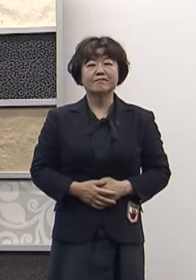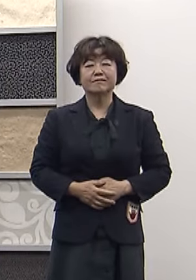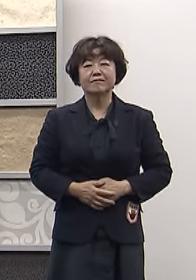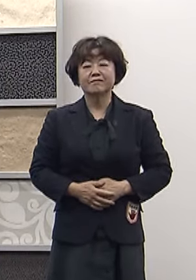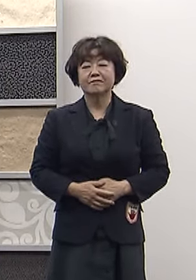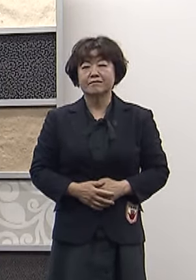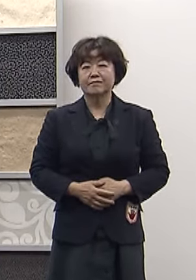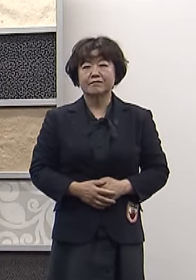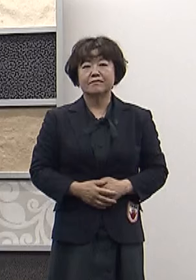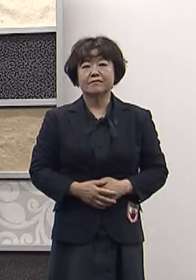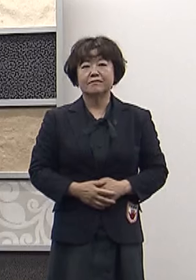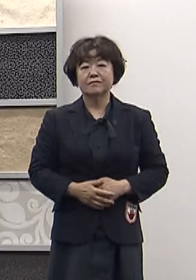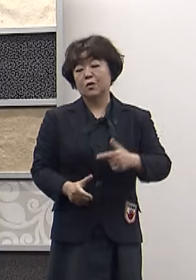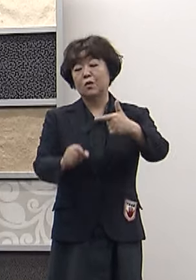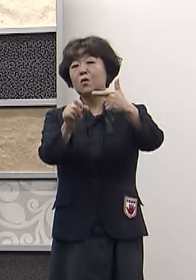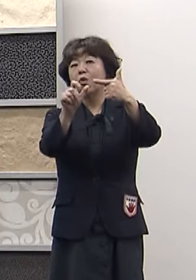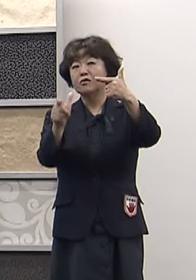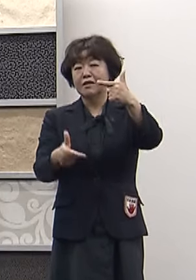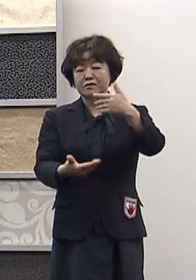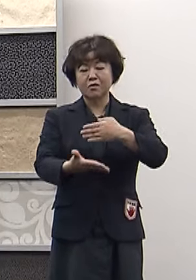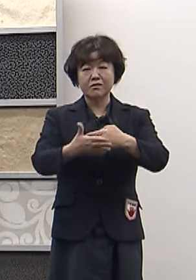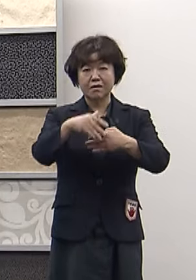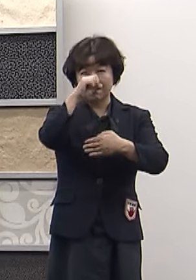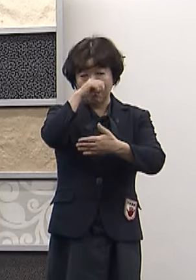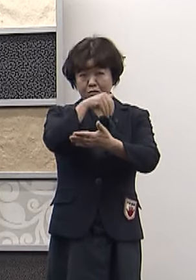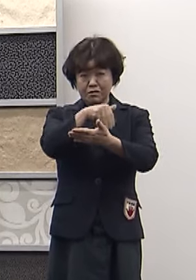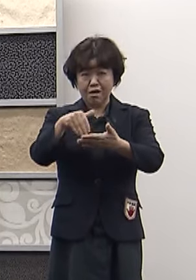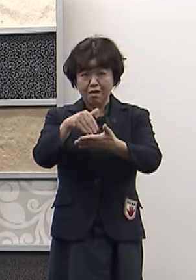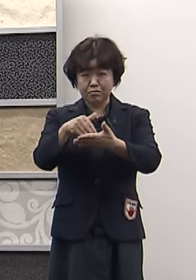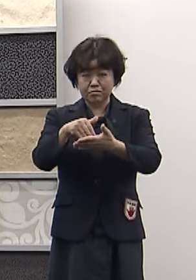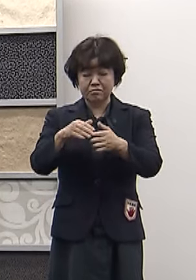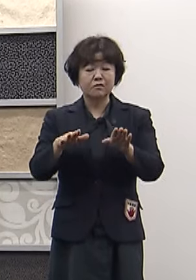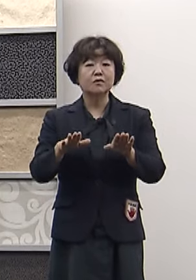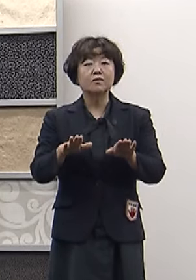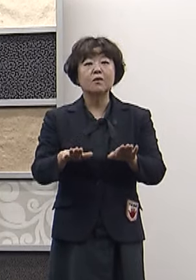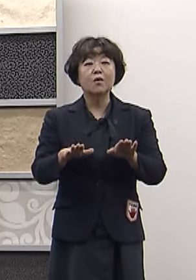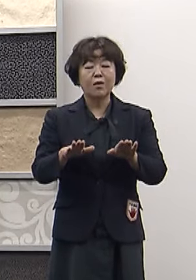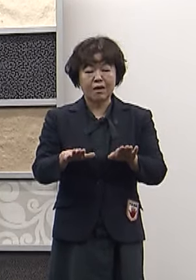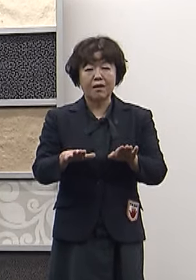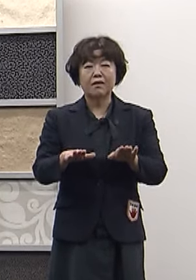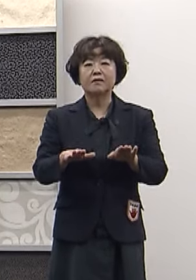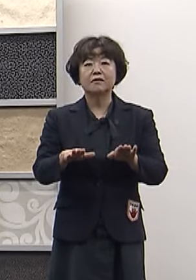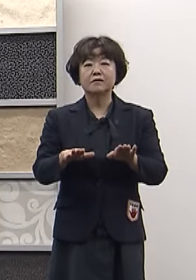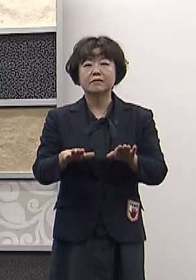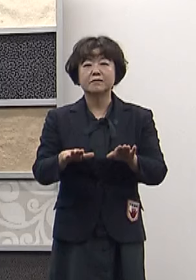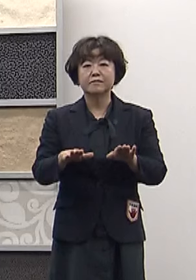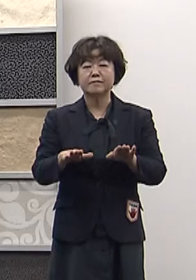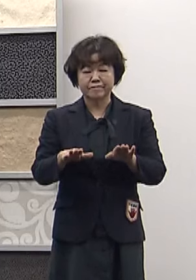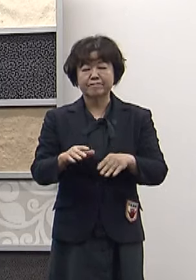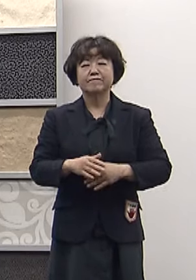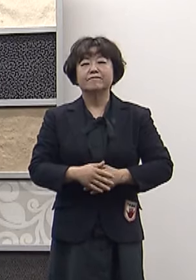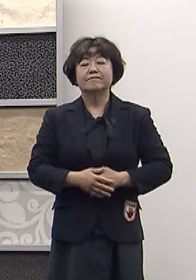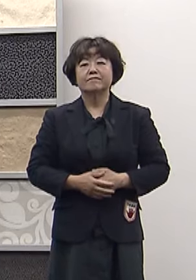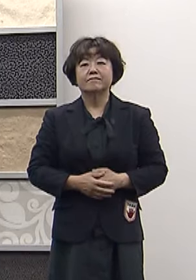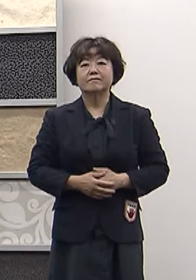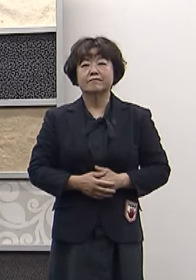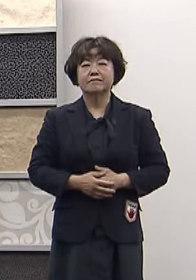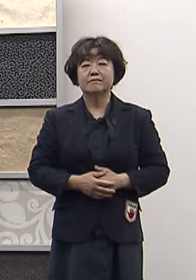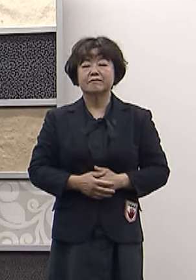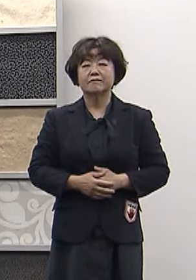に、6月補正予算についてですが、本日は、ついてですが、